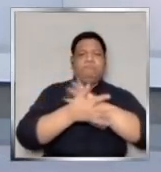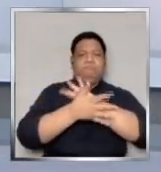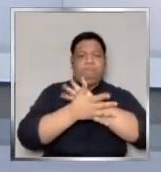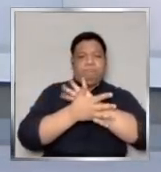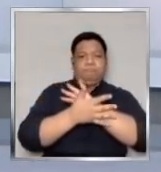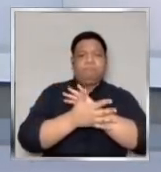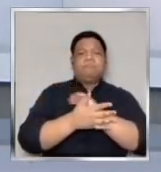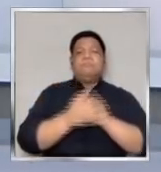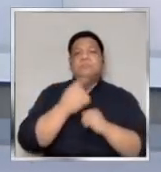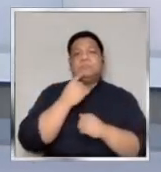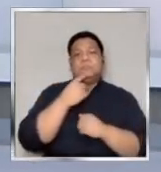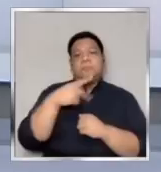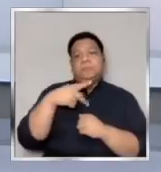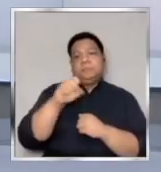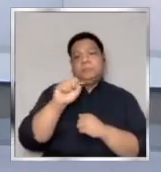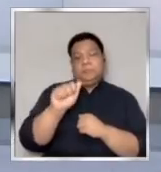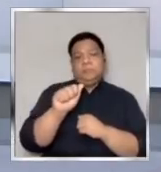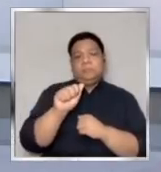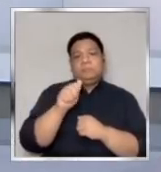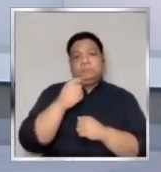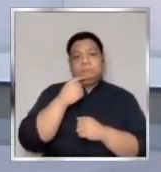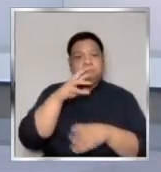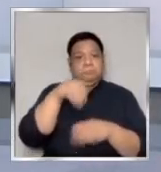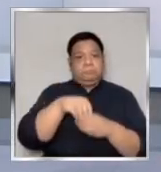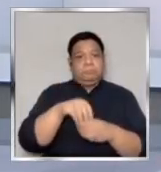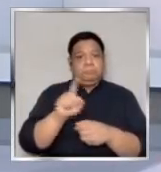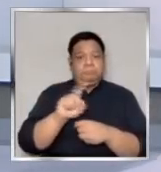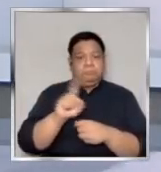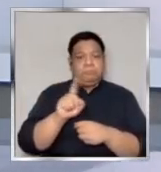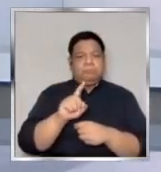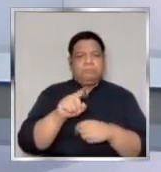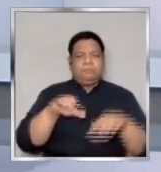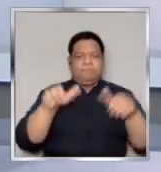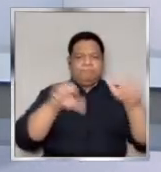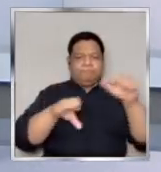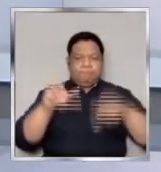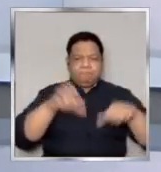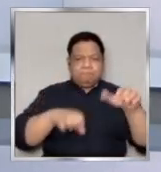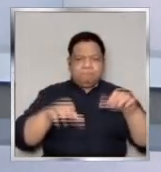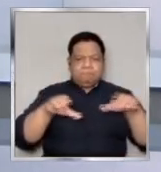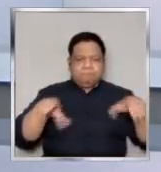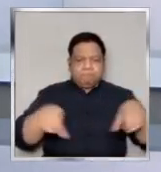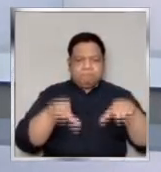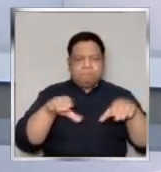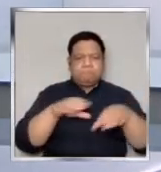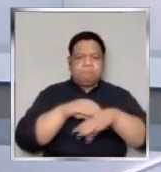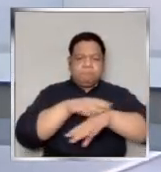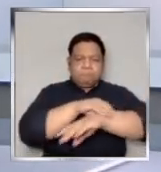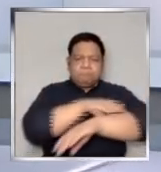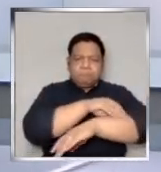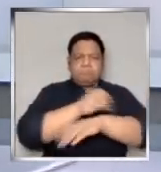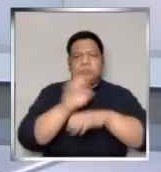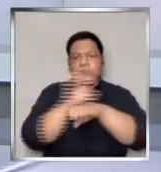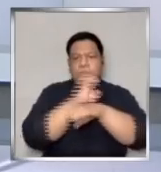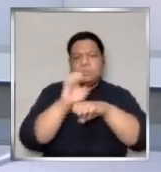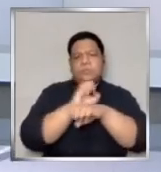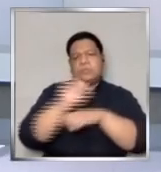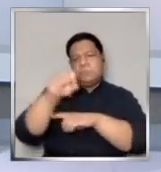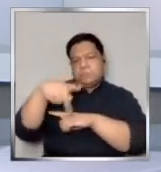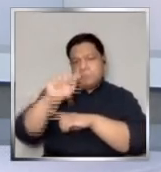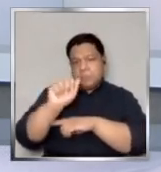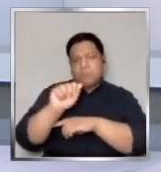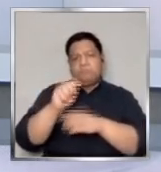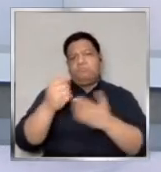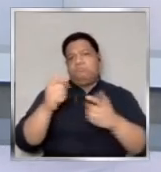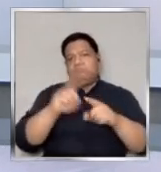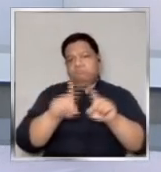Authority. Kabilang dito, yung mga masahista at iba pang empleyado ng mga spa at wellness center na hanggang sa ngayon